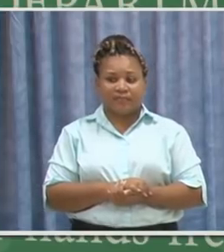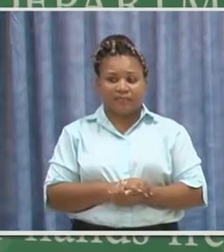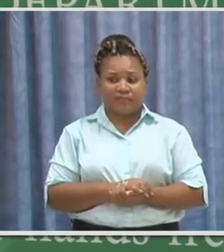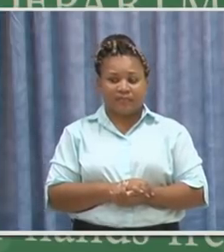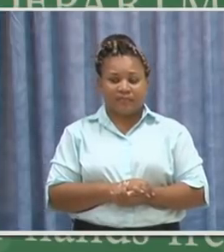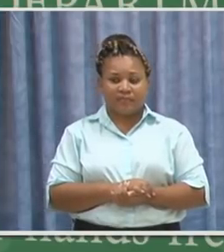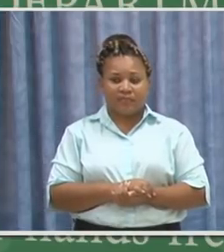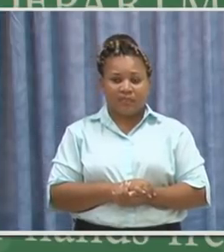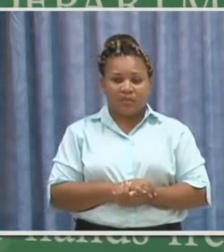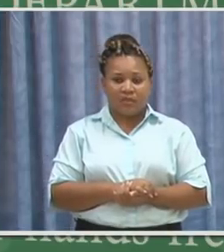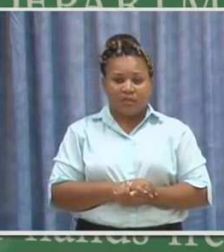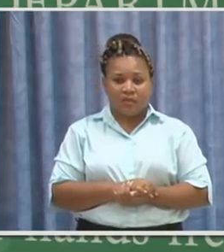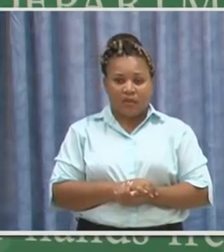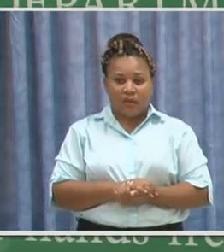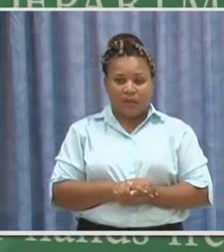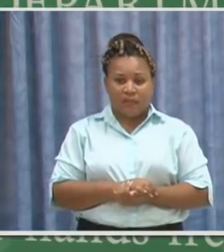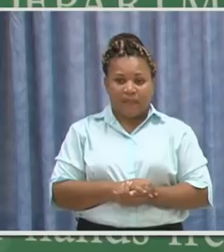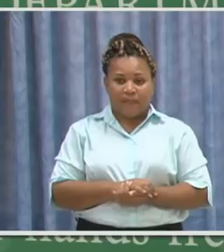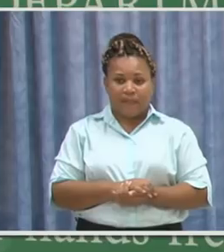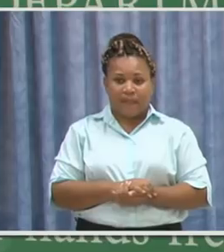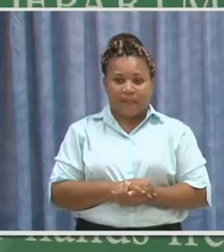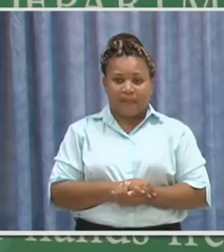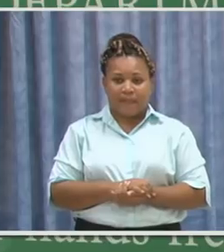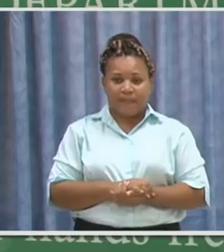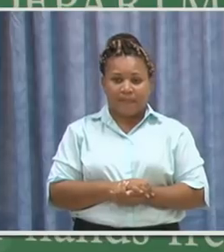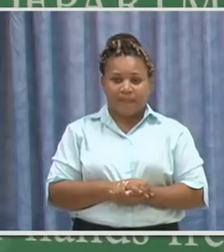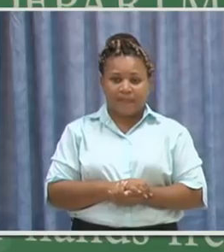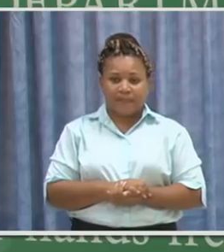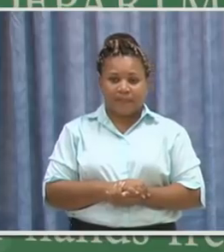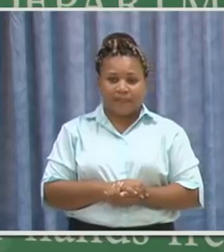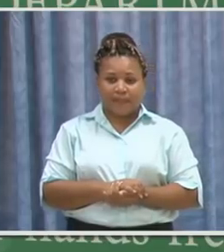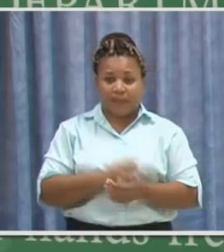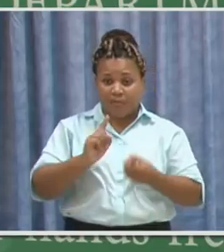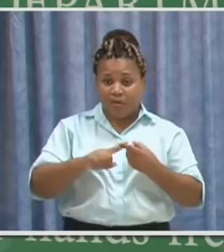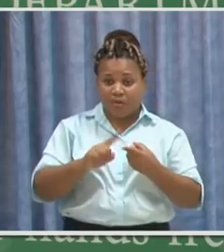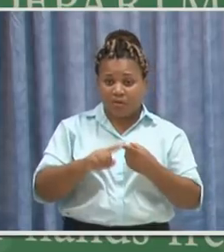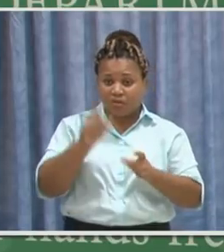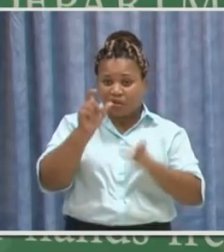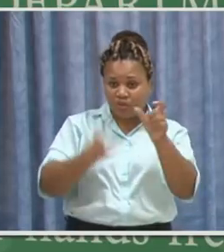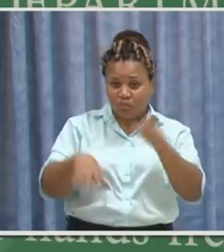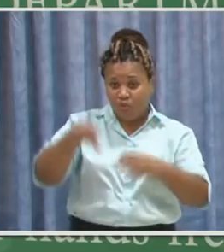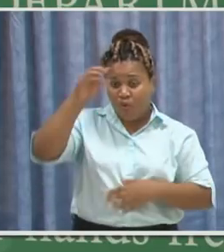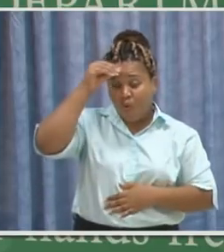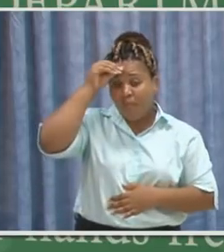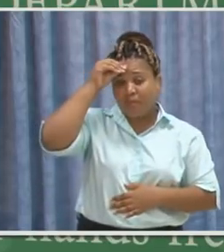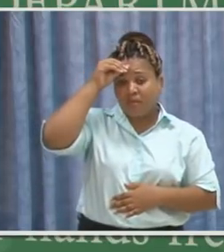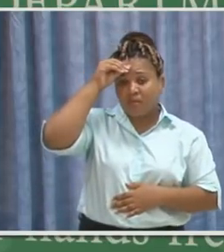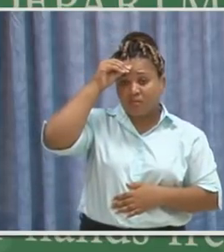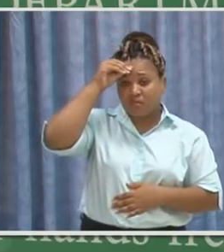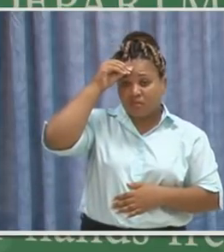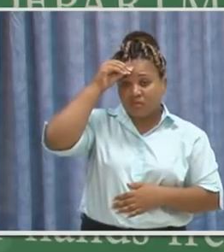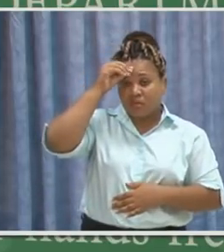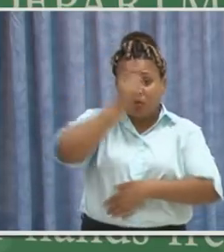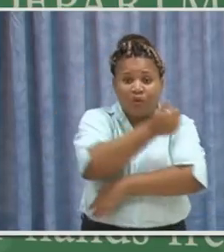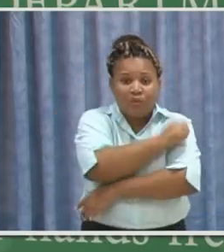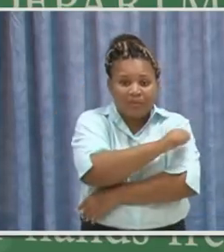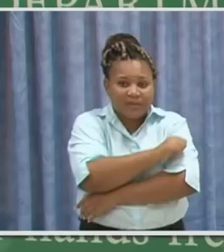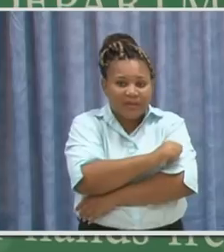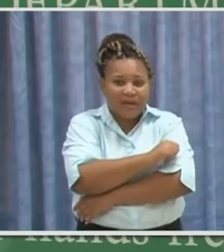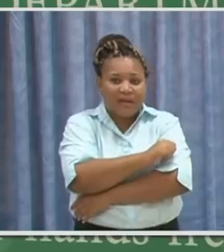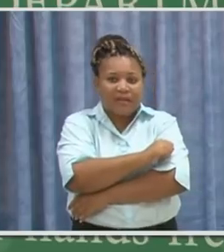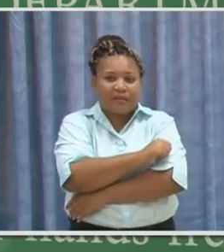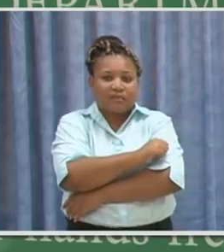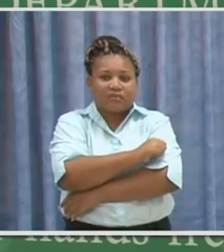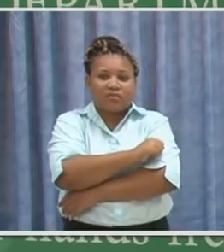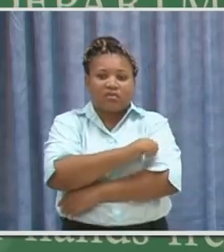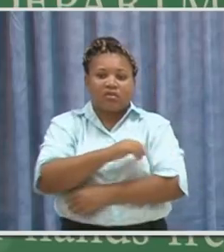containment, notre société, si on prend un vol, il met notre risque. Et nous pouvons monitorer la situation de l'Europe très proche et nous